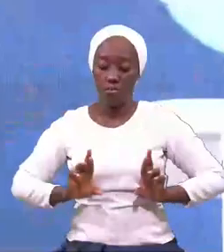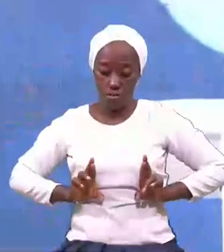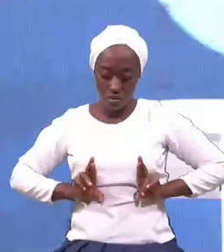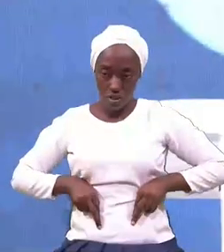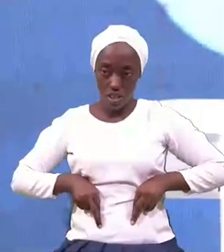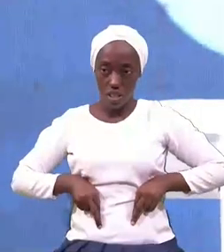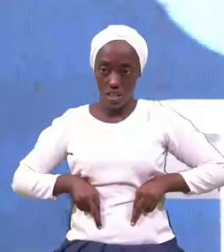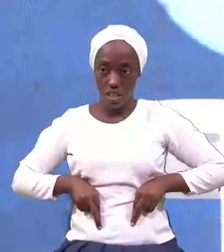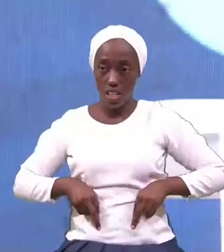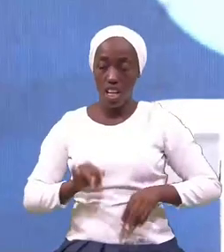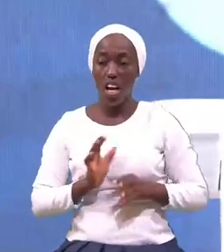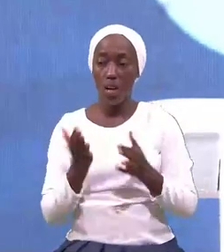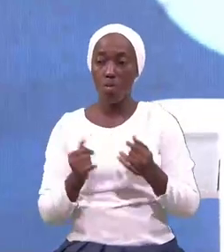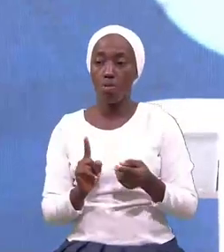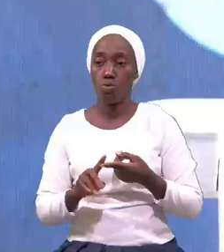retirer.